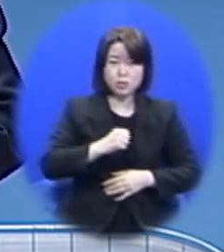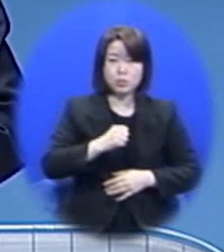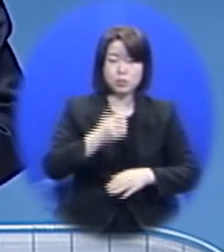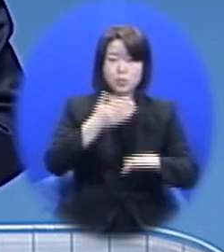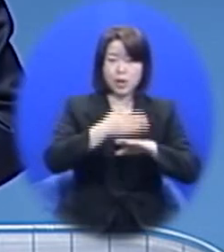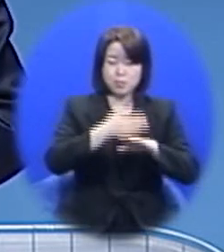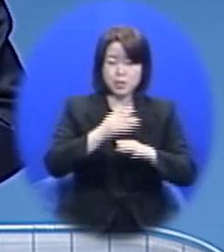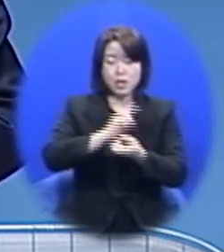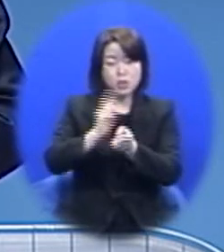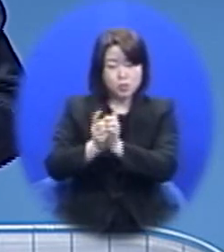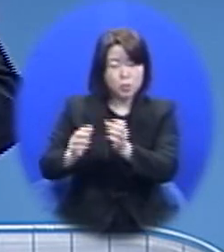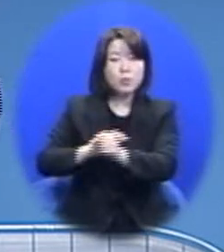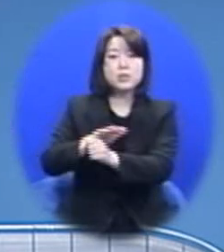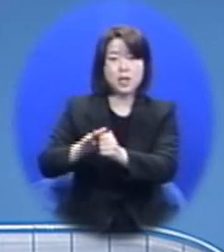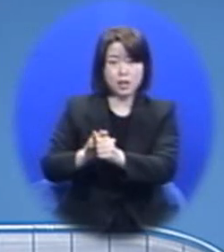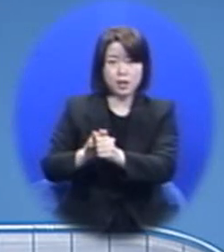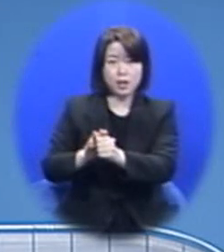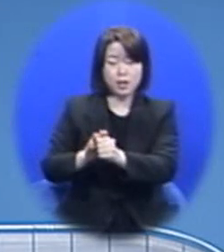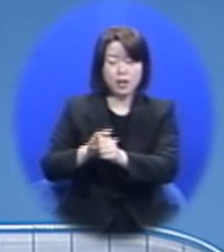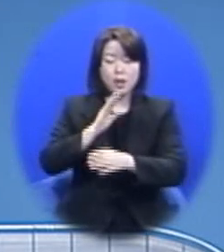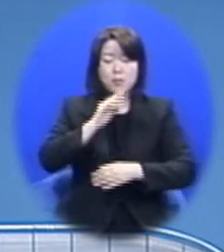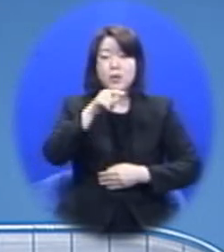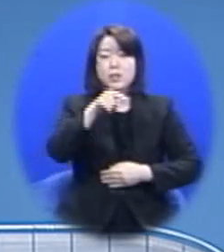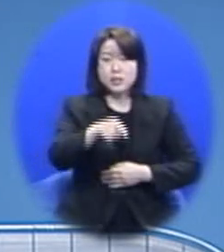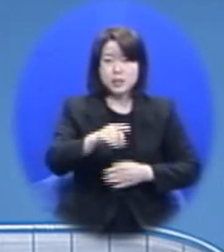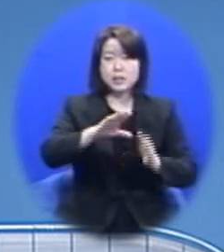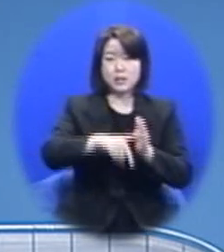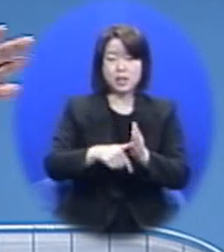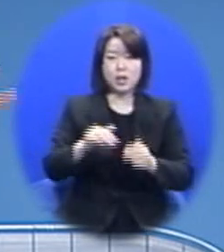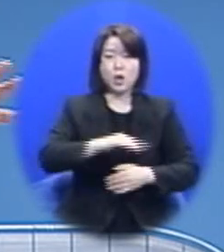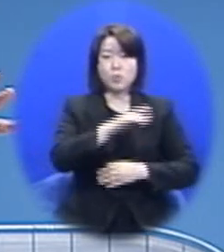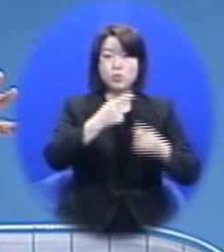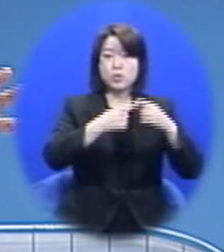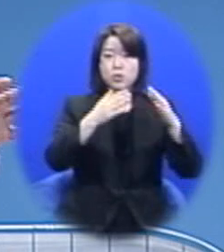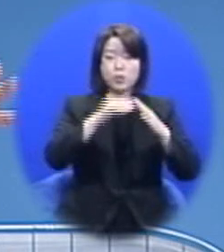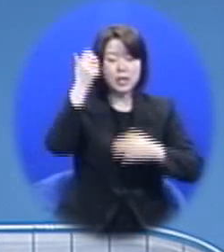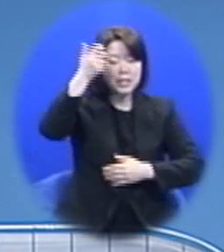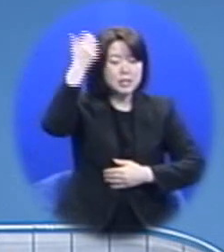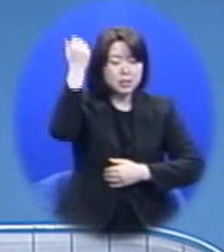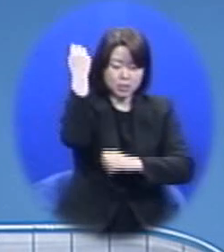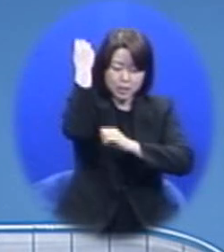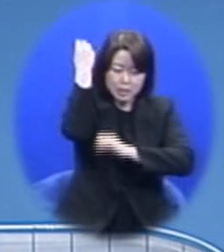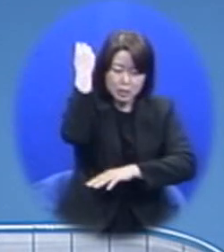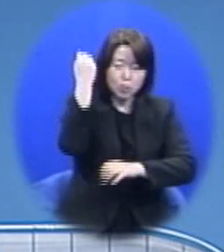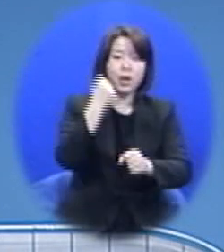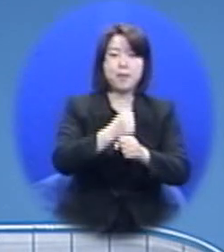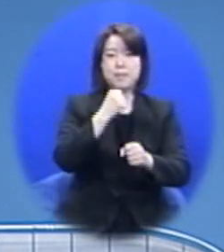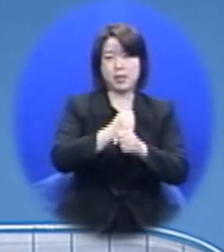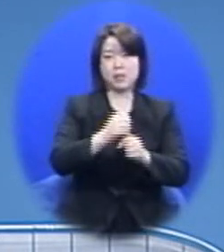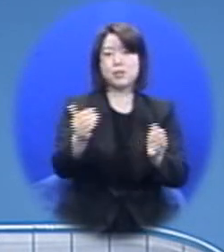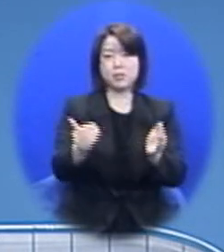서로를 사랑하고, 바로 그때가 우리 교회의 영적인 기초가 만들어졌던 때라는 것.